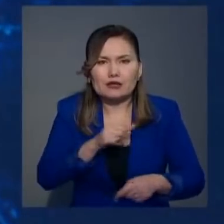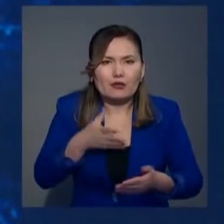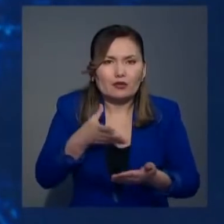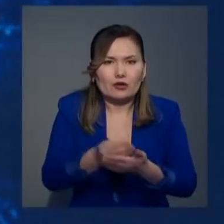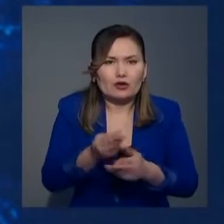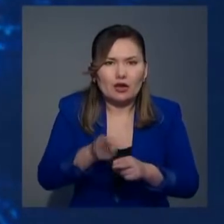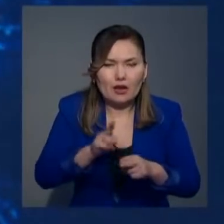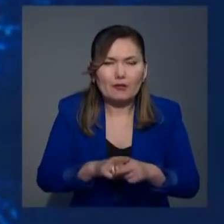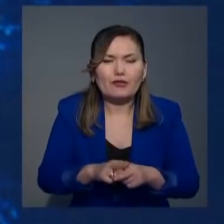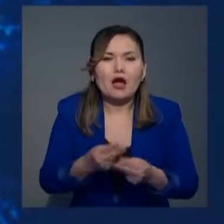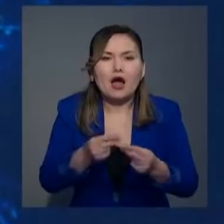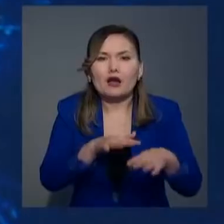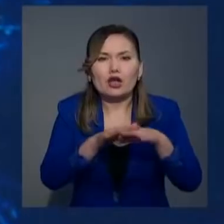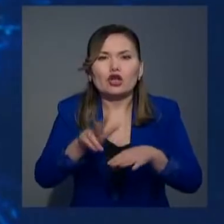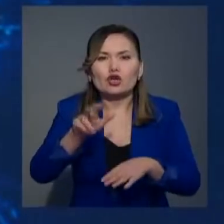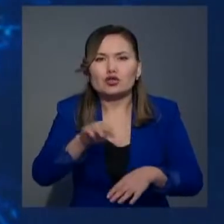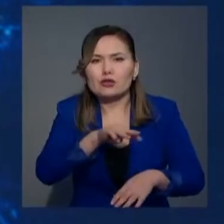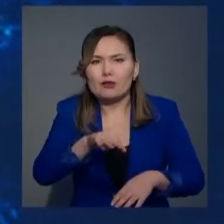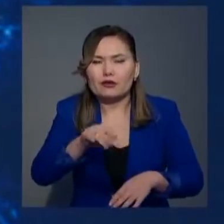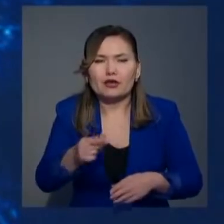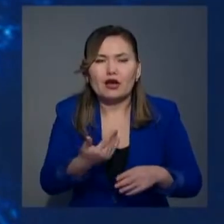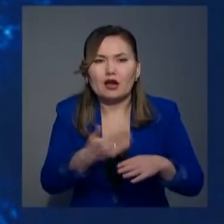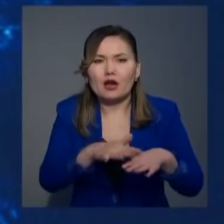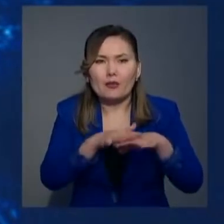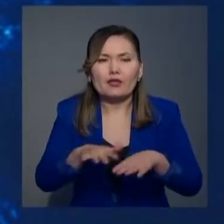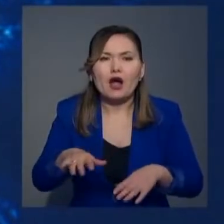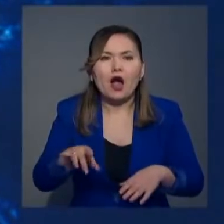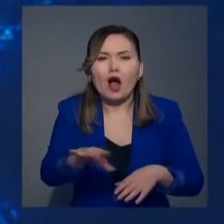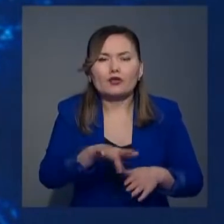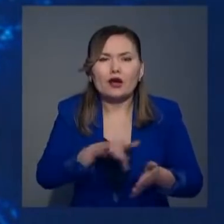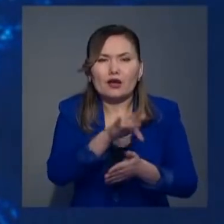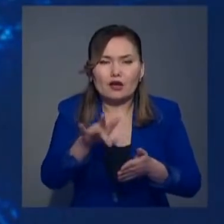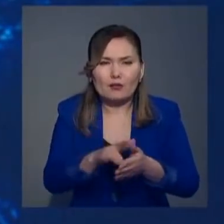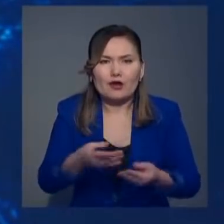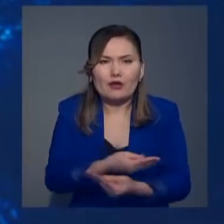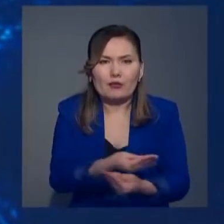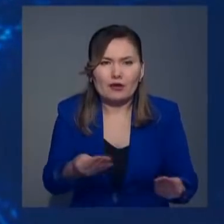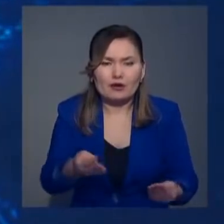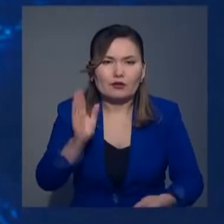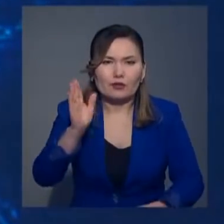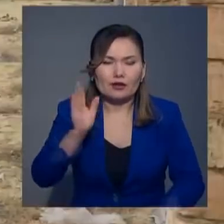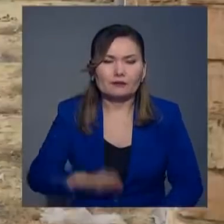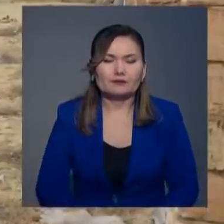береді. Осы мақсатта қазынадан 300 миллион теңге бөлініп, аудан қалаларға үлестіріліп берілді.